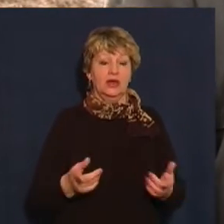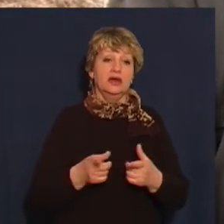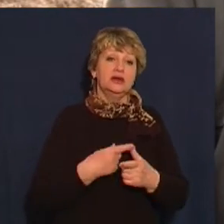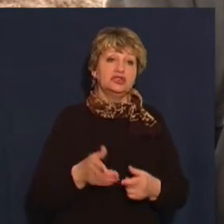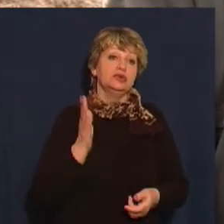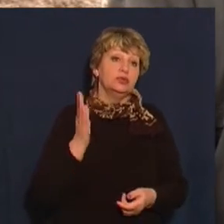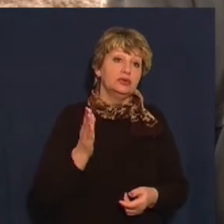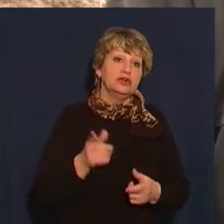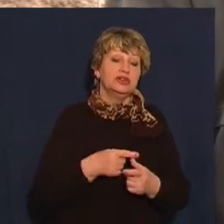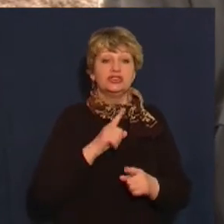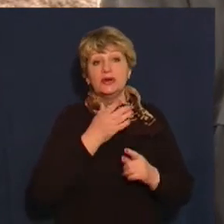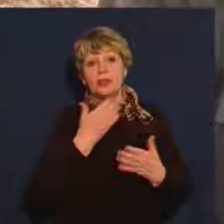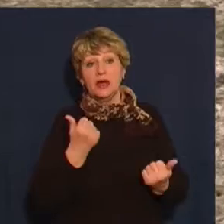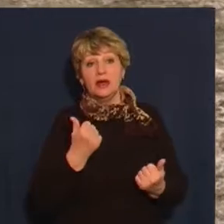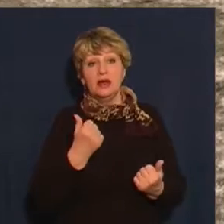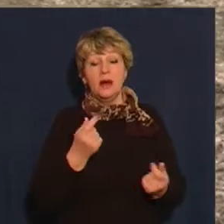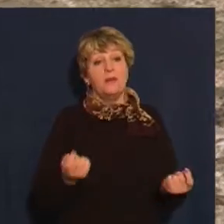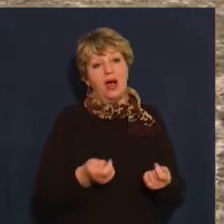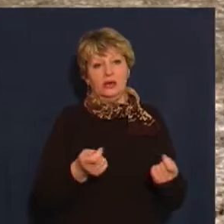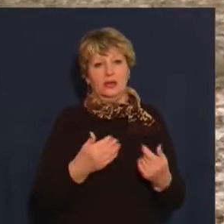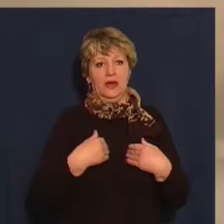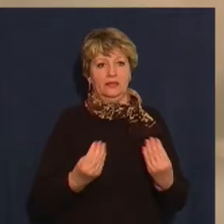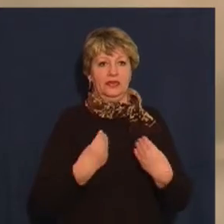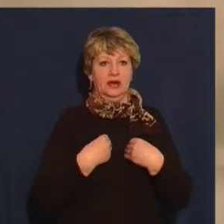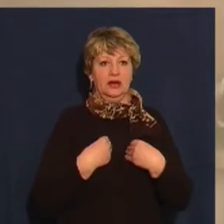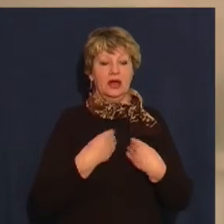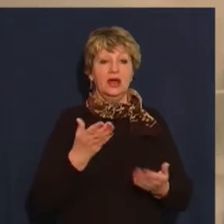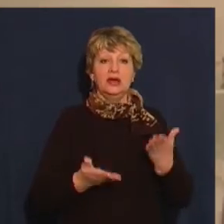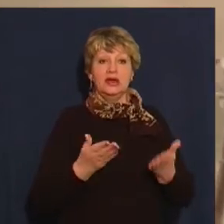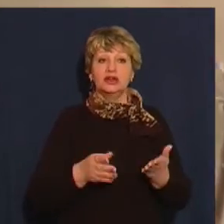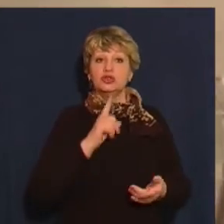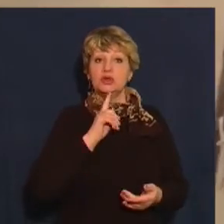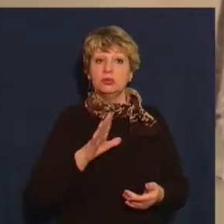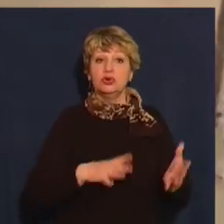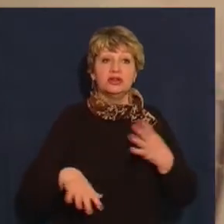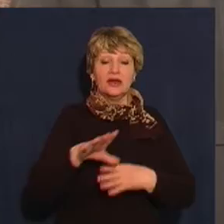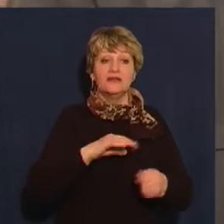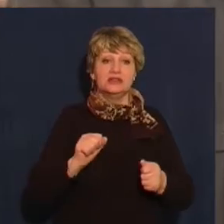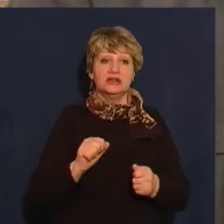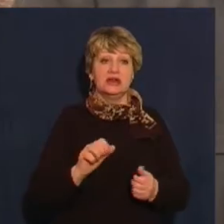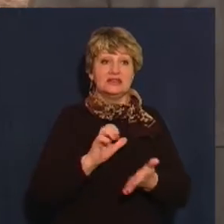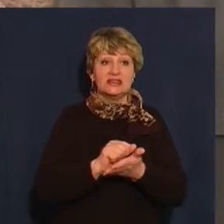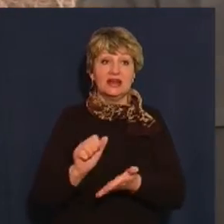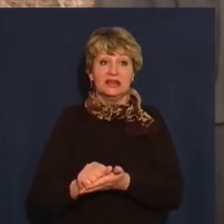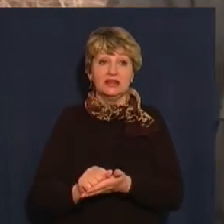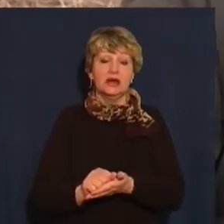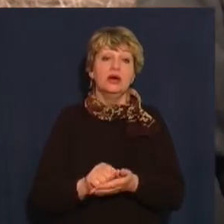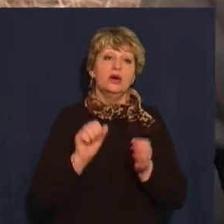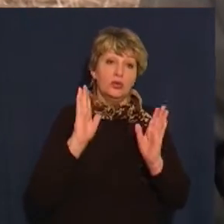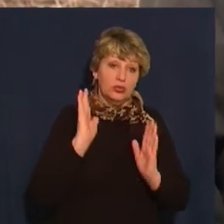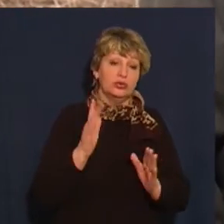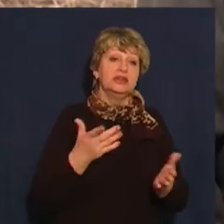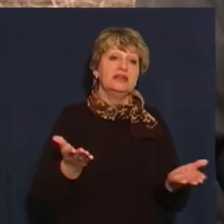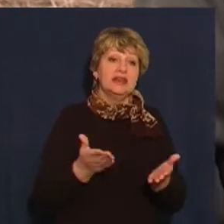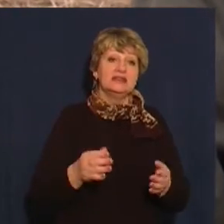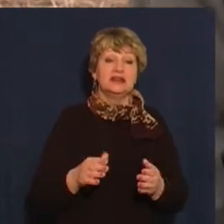чи не буде, мало одвоювали. Якщо не буде все зайняте, то може сіножать буде, ну, гулять не буде, все